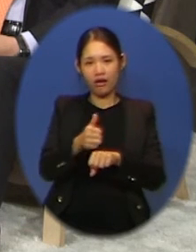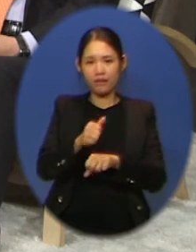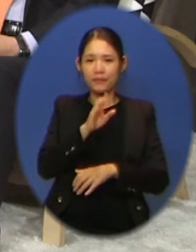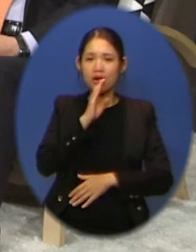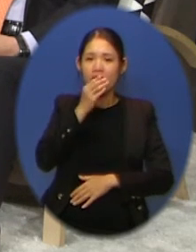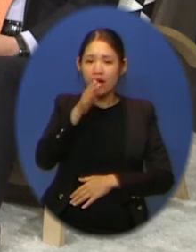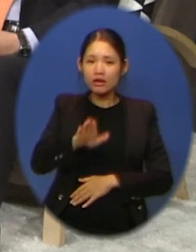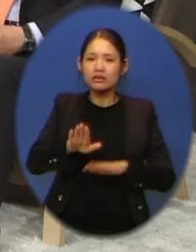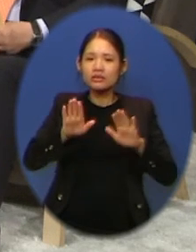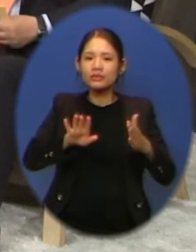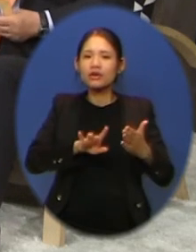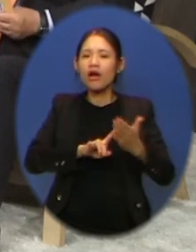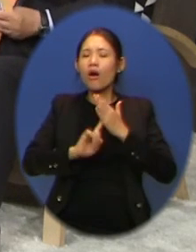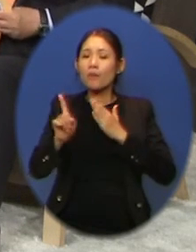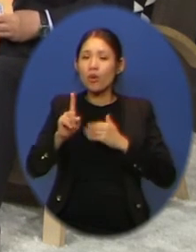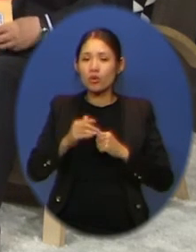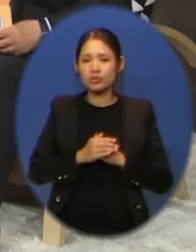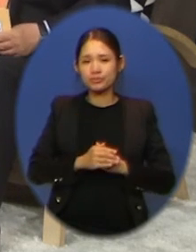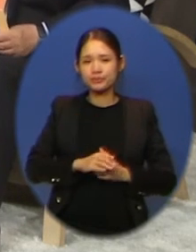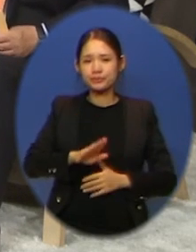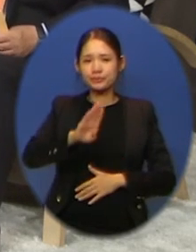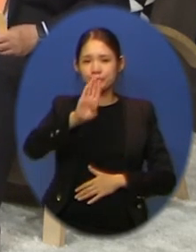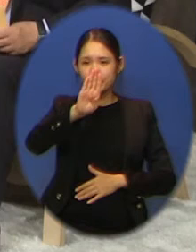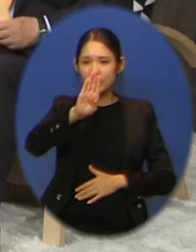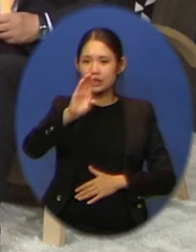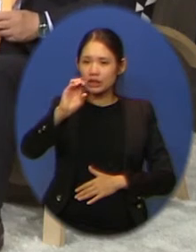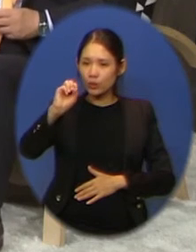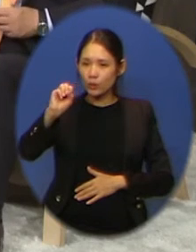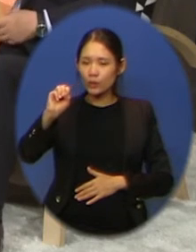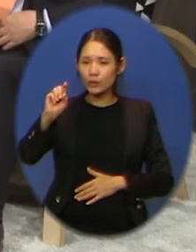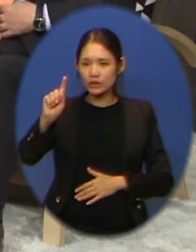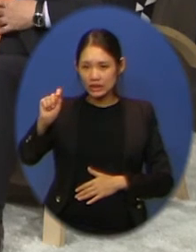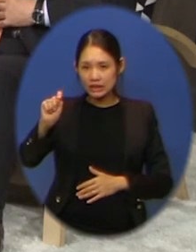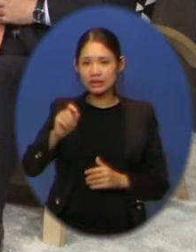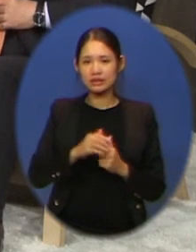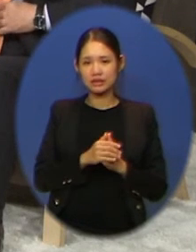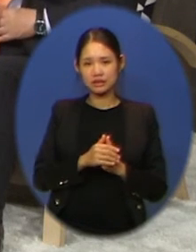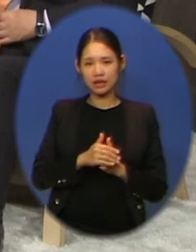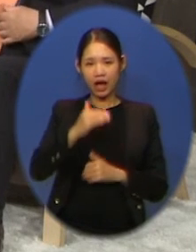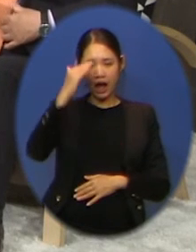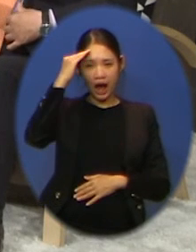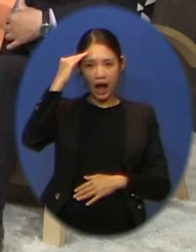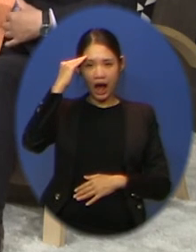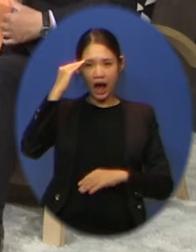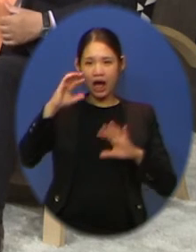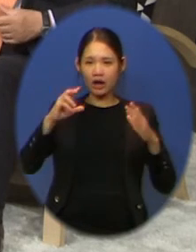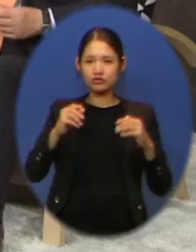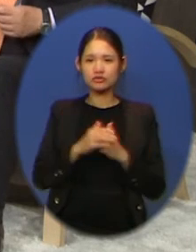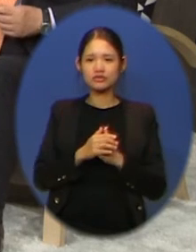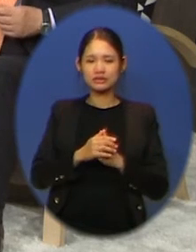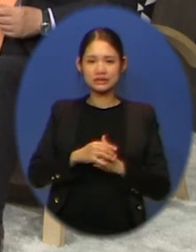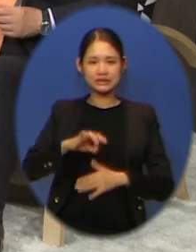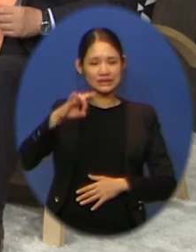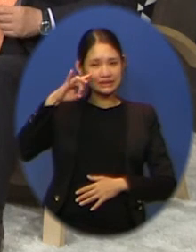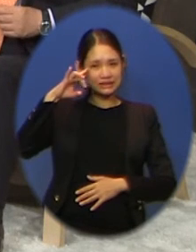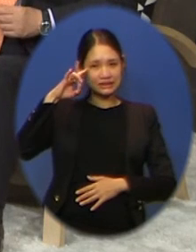나온지 아세요? BOT라고 네. 저 우리나라 비행장이라네. 이저